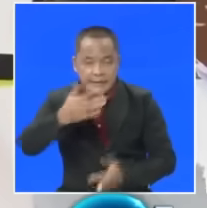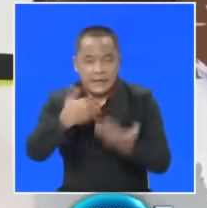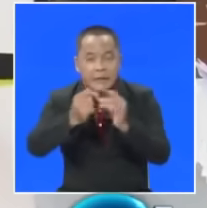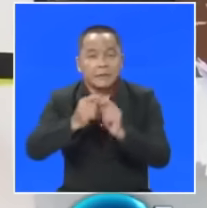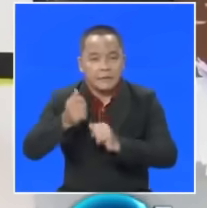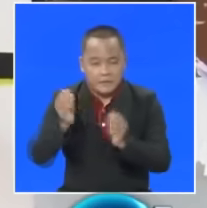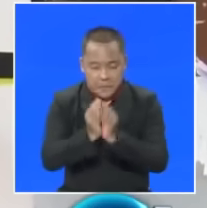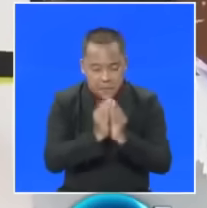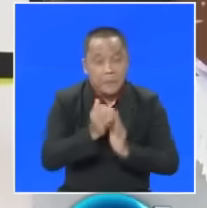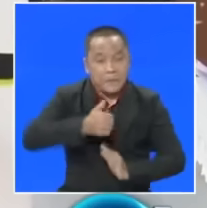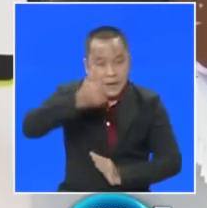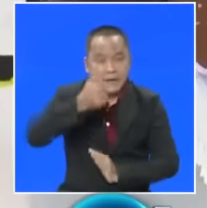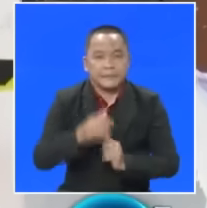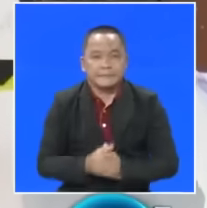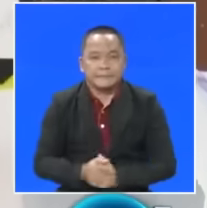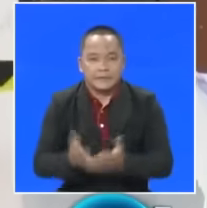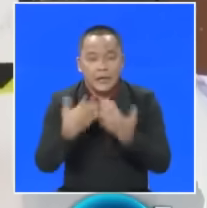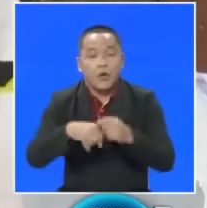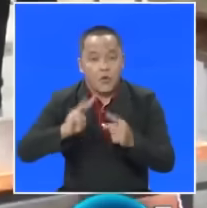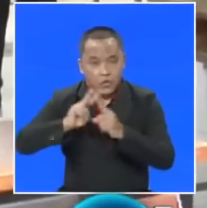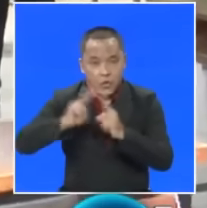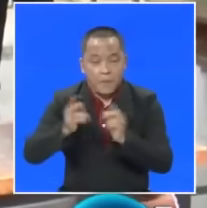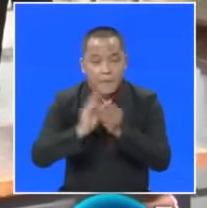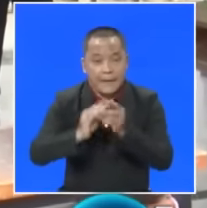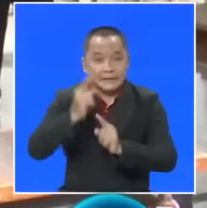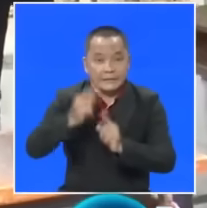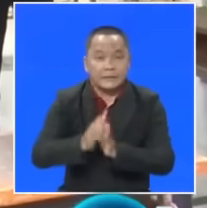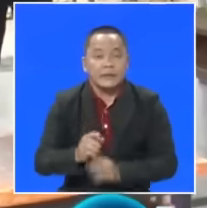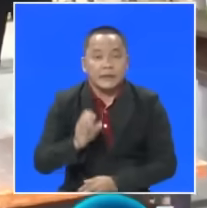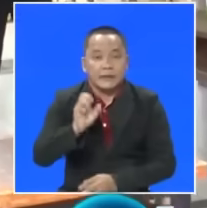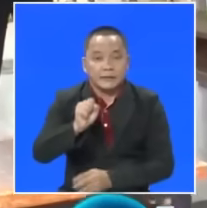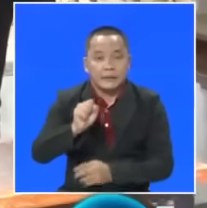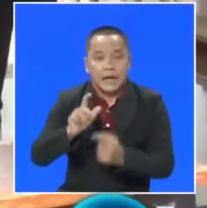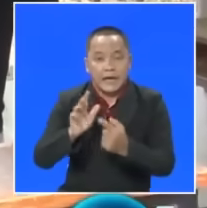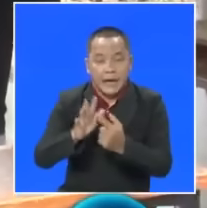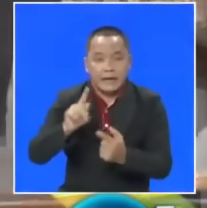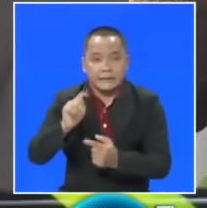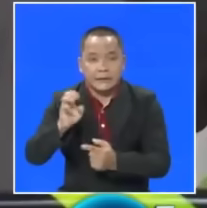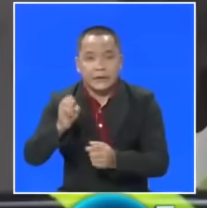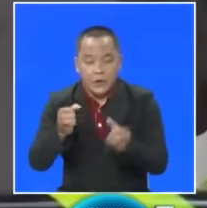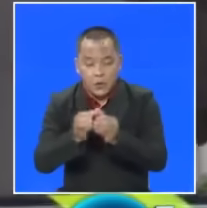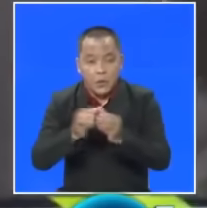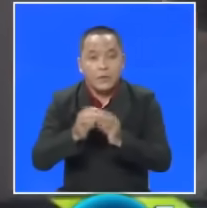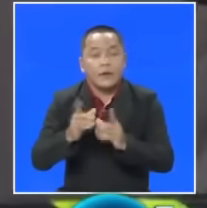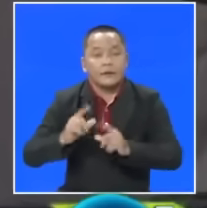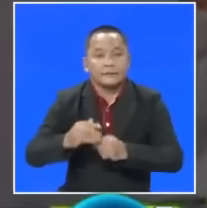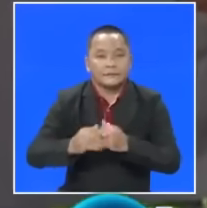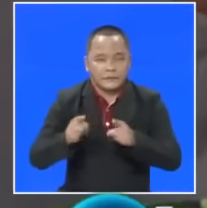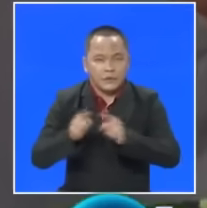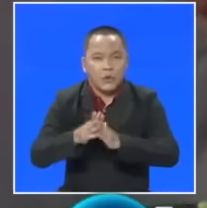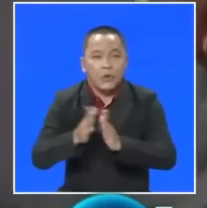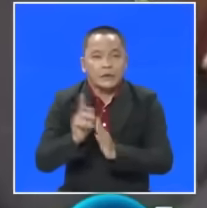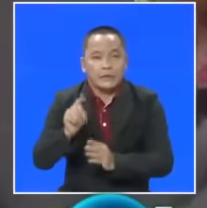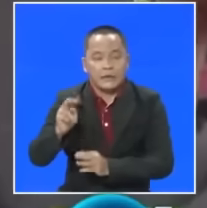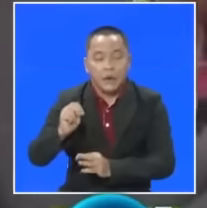นและชนะในทุกอำเภอส่วนอันดับ2คือหมายเลข1นายสาธิตปิติวราจากกลุ่มคณะก้าวหน้าที่น